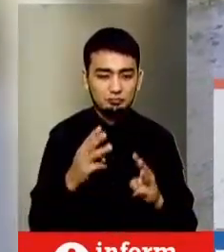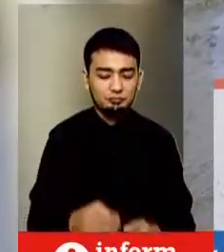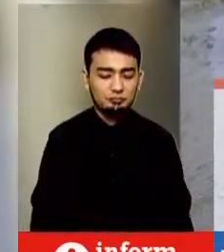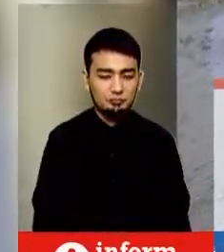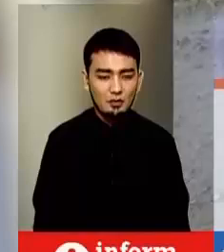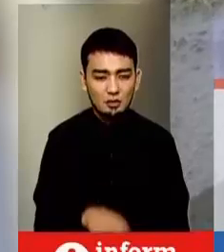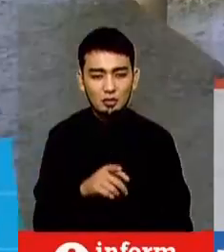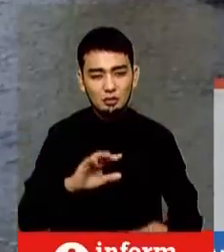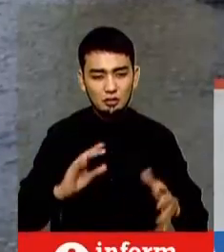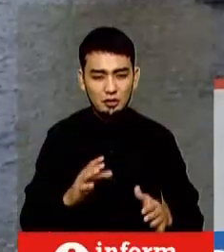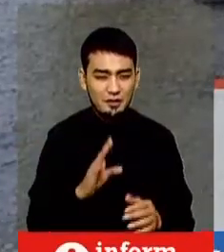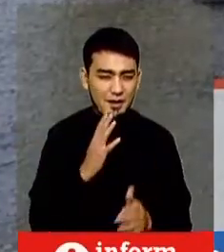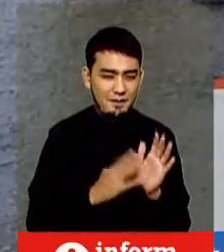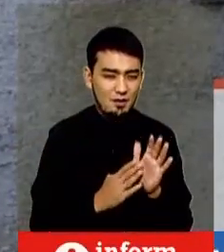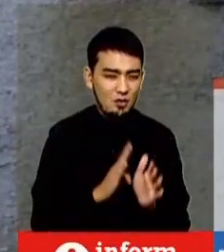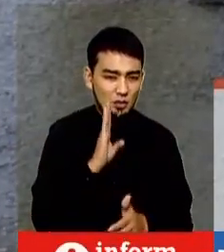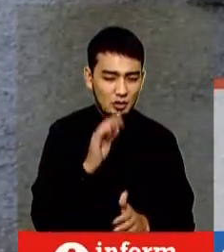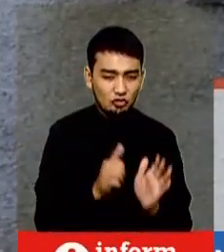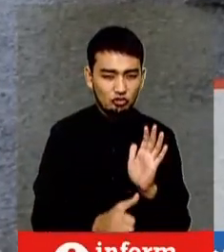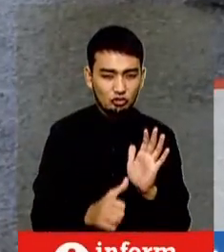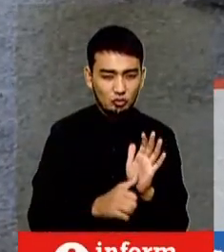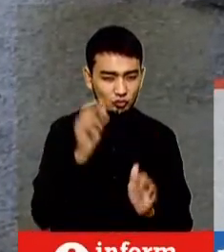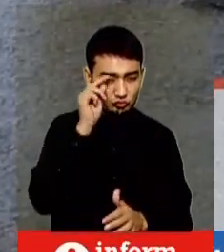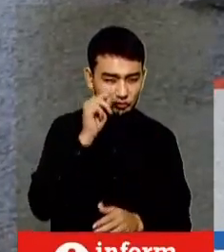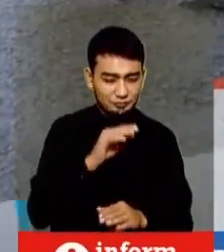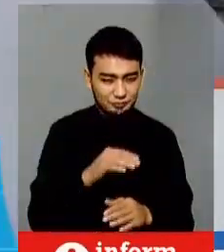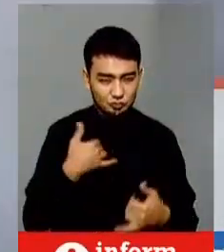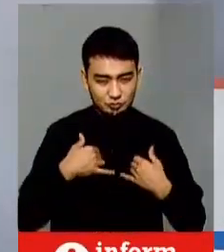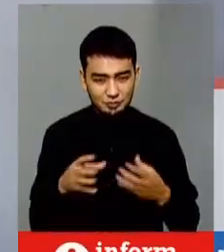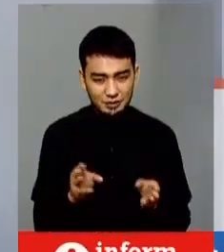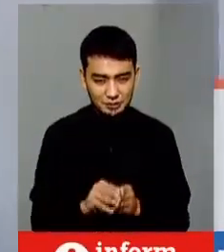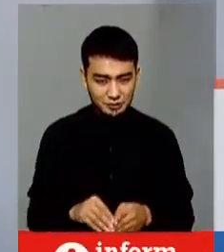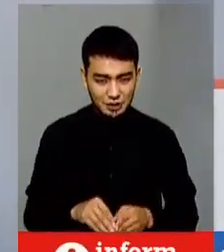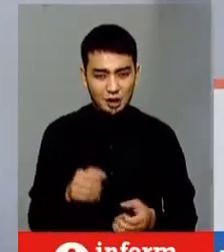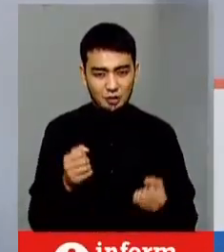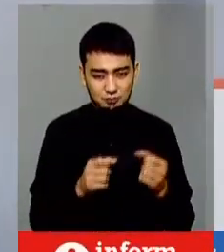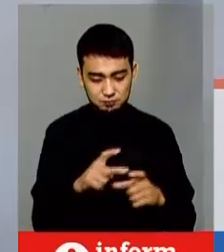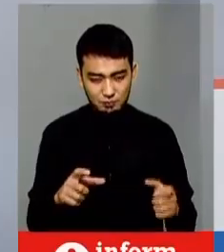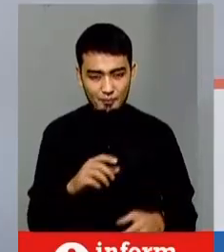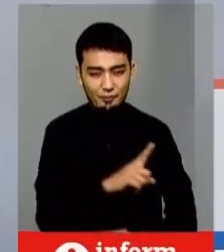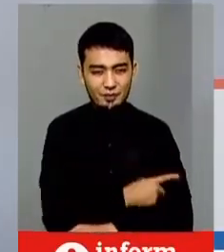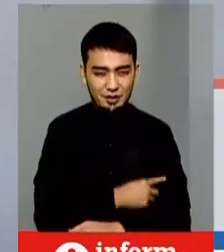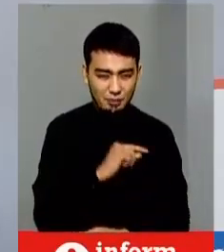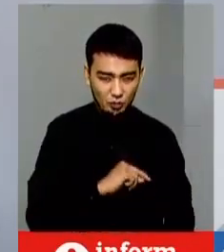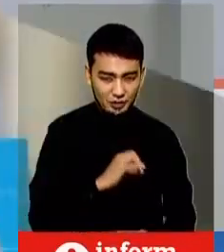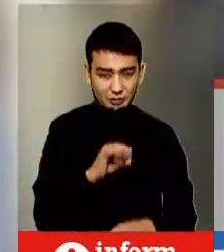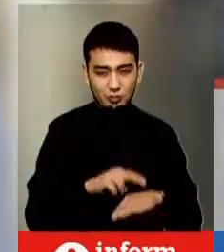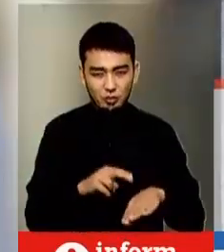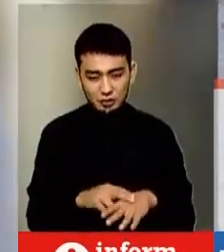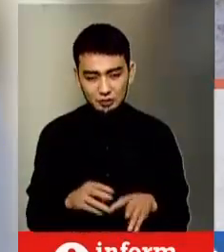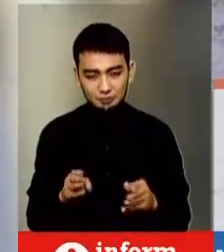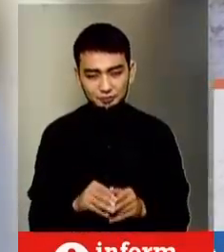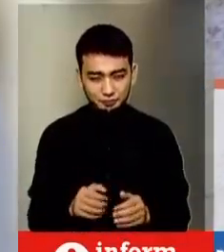Инцидент произошел в 9 утра, когда 66 учащихся в сопровождении педагогов, волонтеров, медработника и полицейского ехали